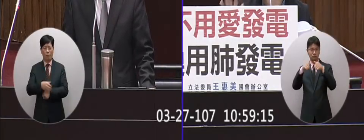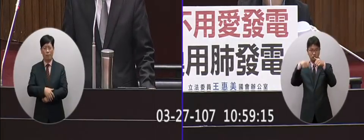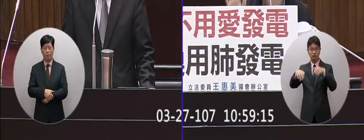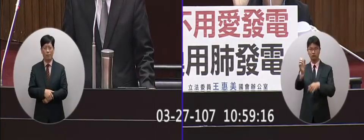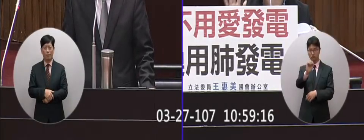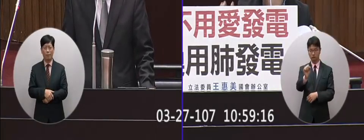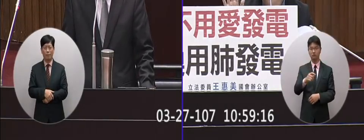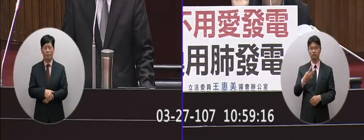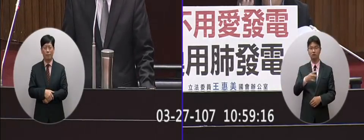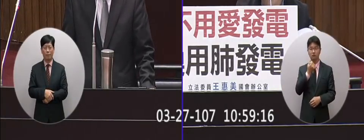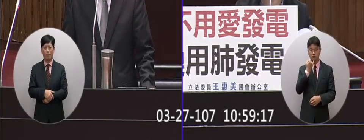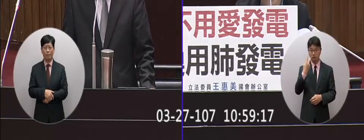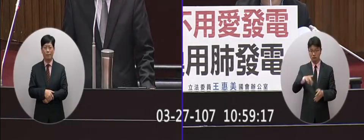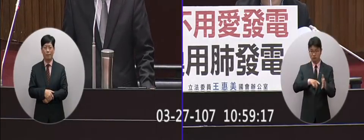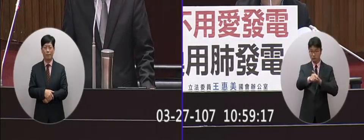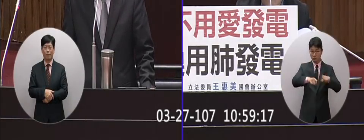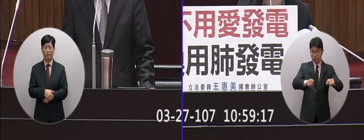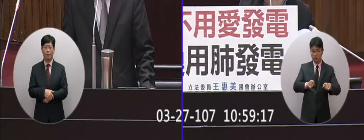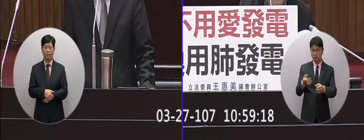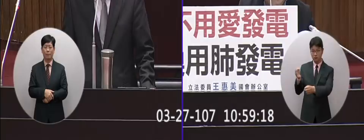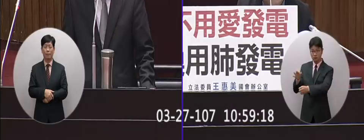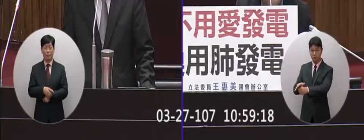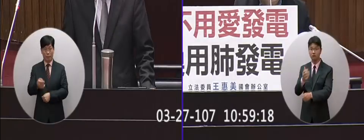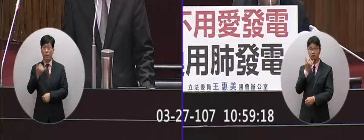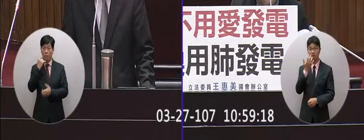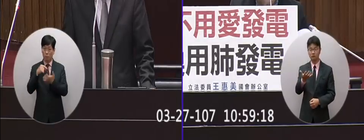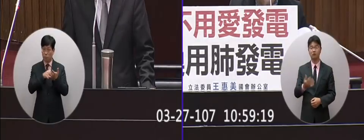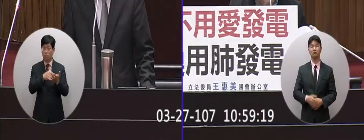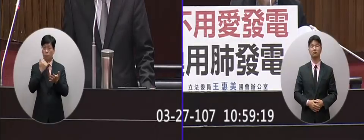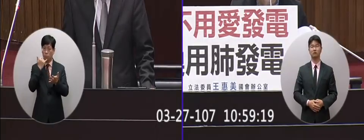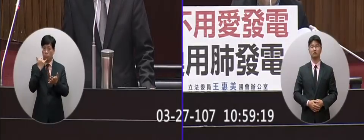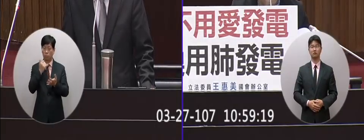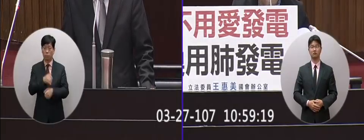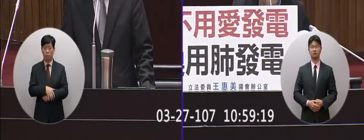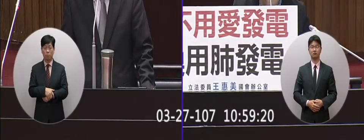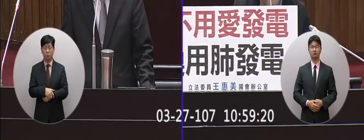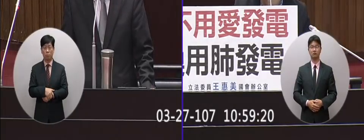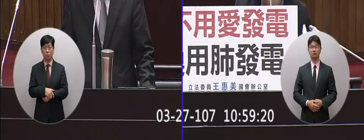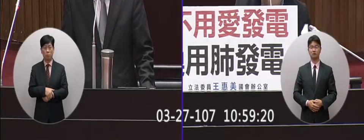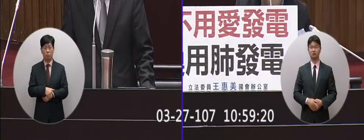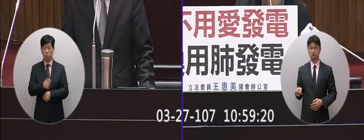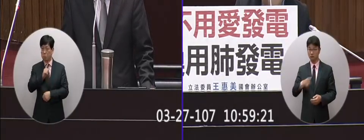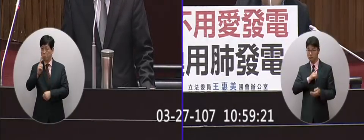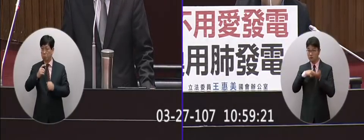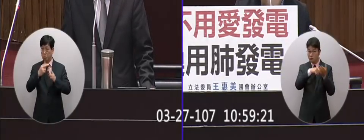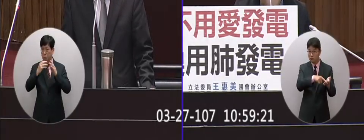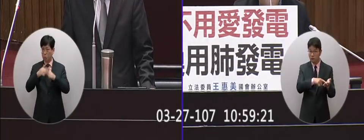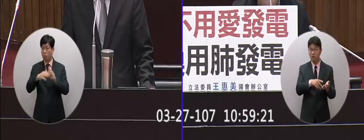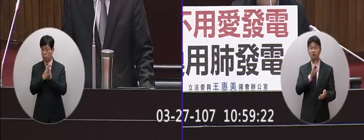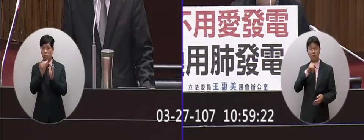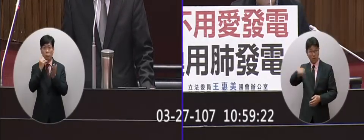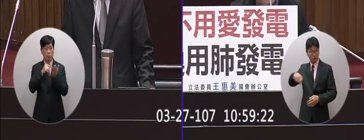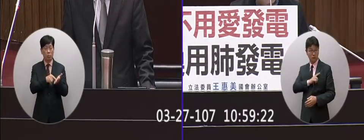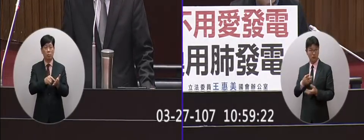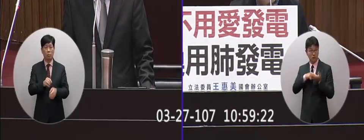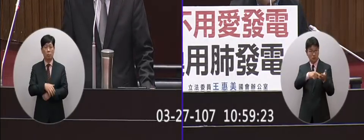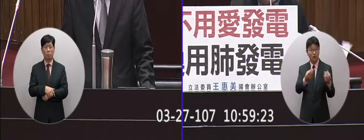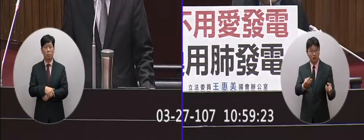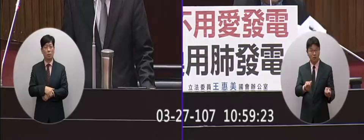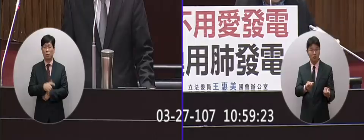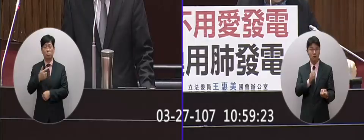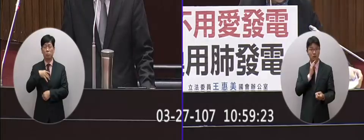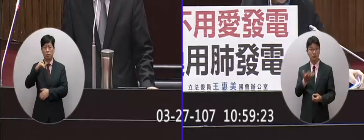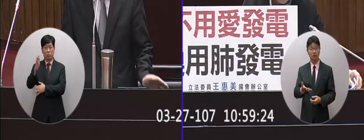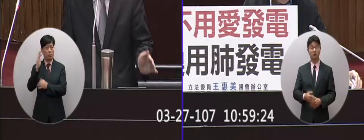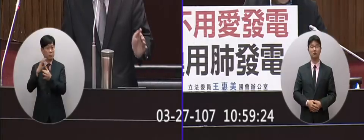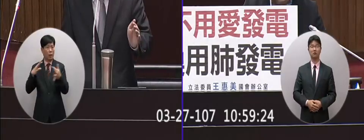不是可以给一个专案的一个补助，可以吗？ 不，他可以来申请啊。 他可以申请， 任何 那就是县市政府不来申请就对了啦。 不是，那不是跟县